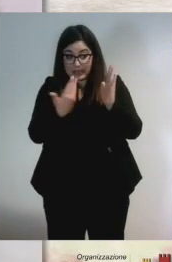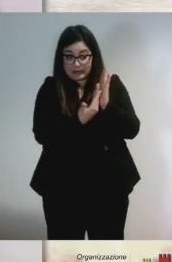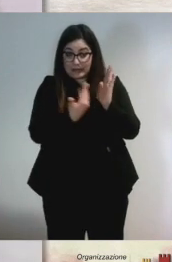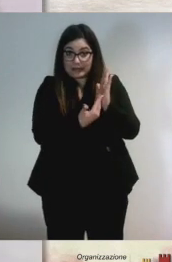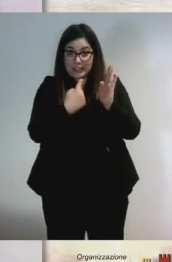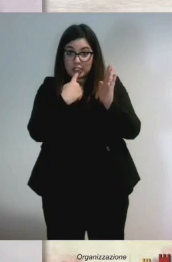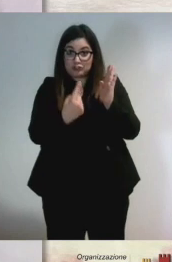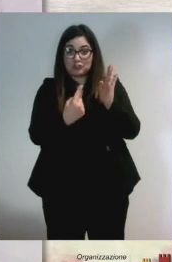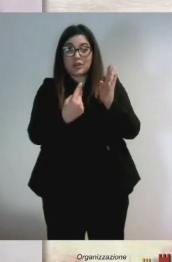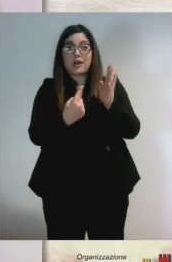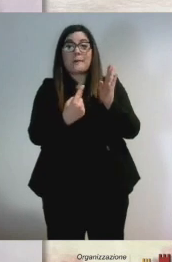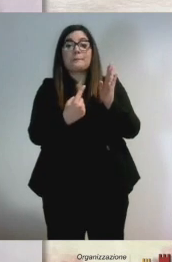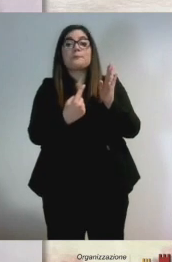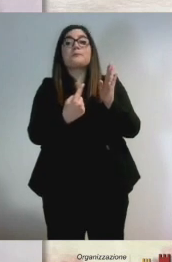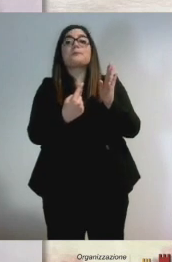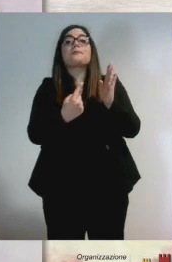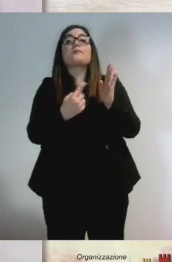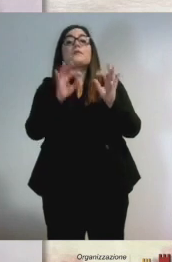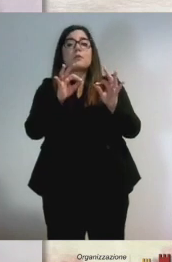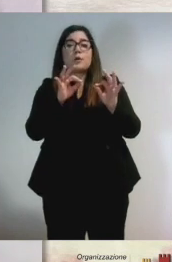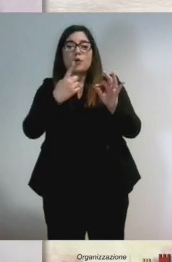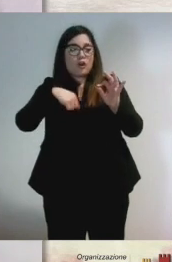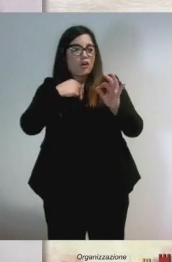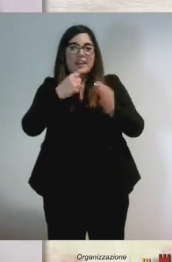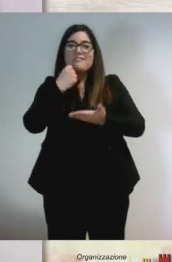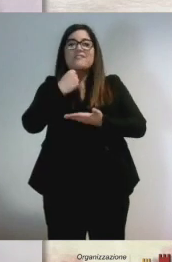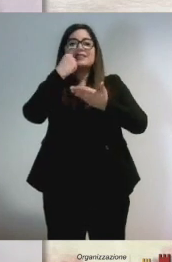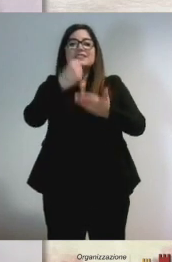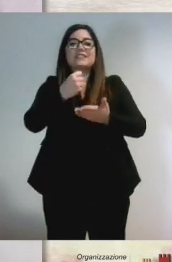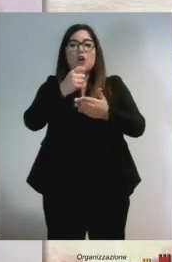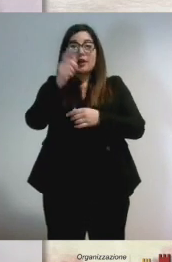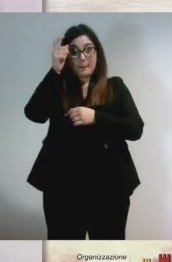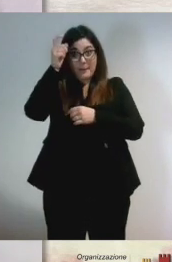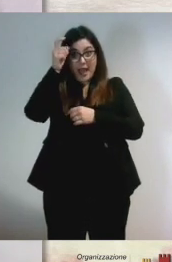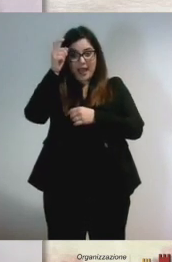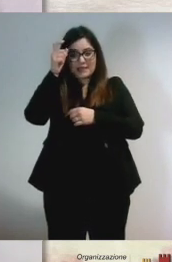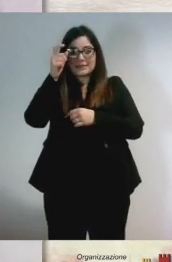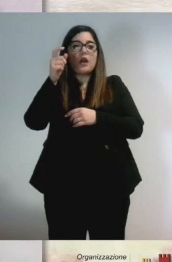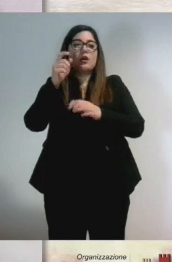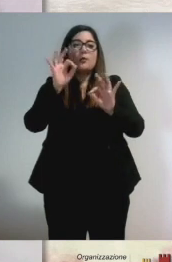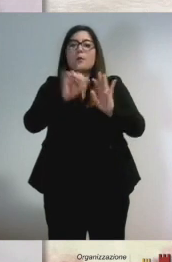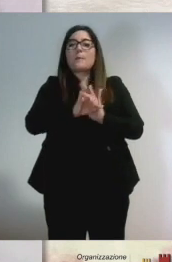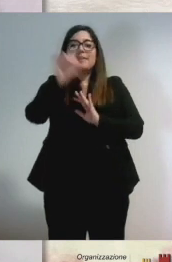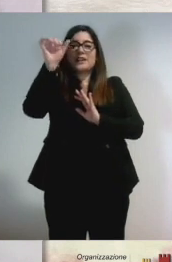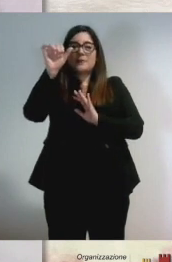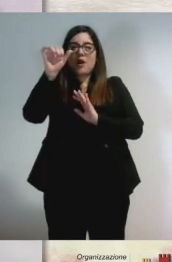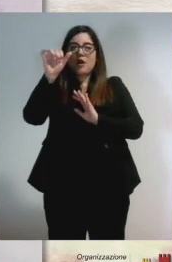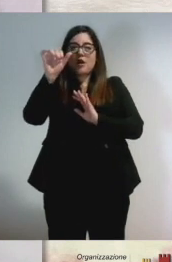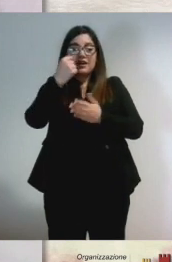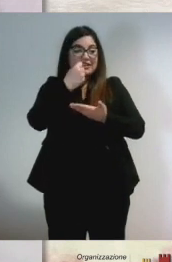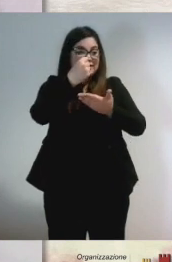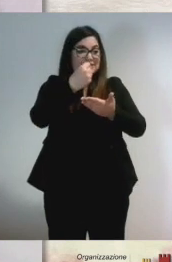il maggior investitore del paese il 25 per cento delle risorse per opere pubbliche le spendono i comuni